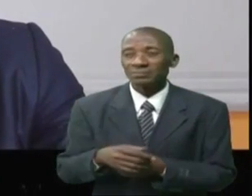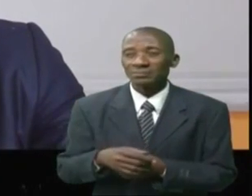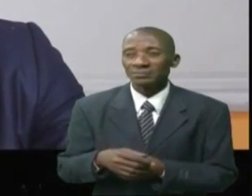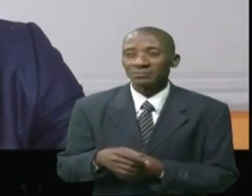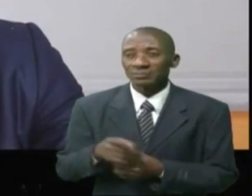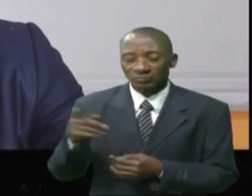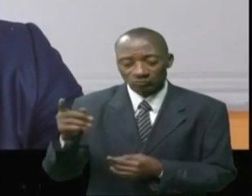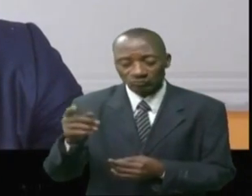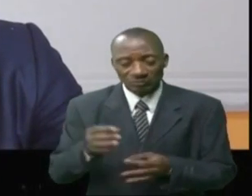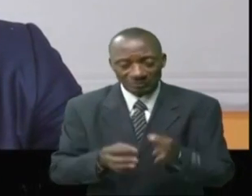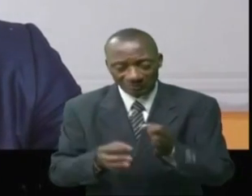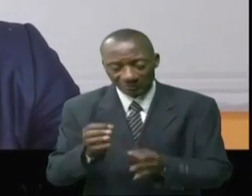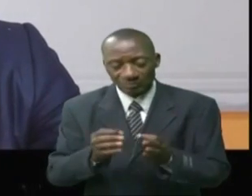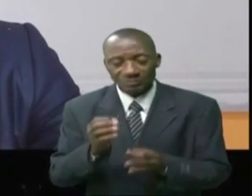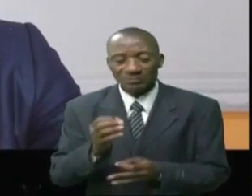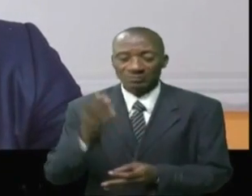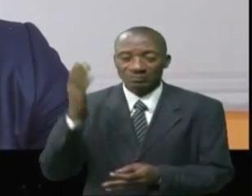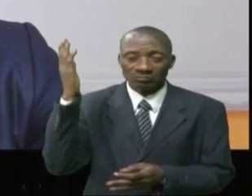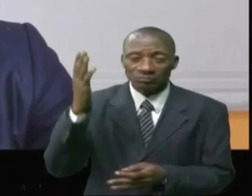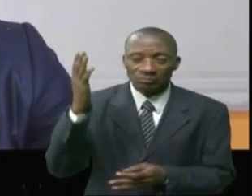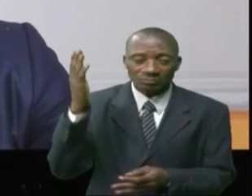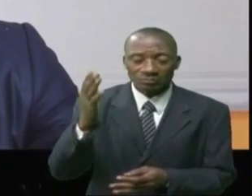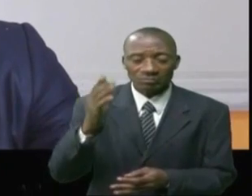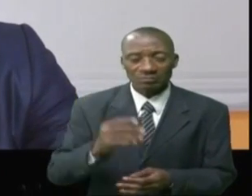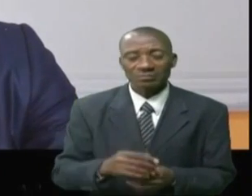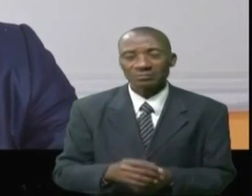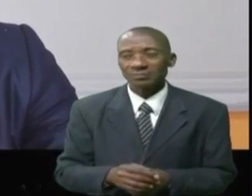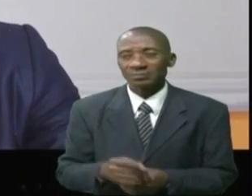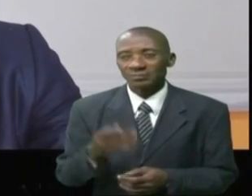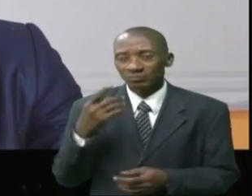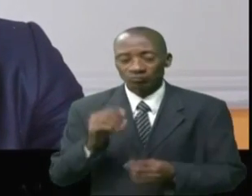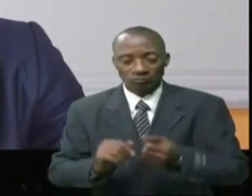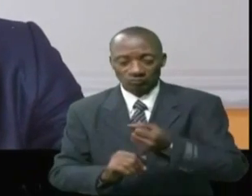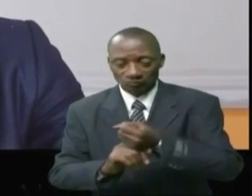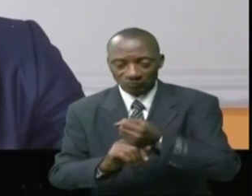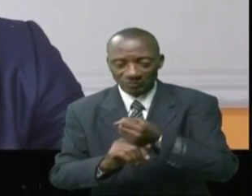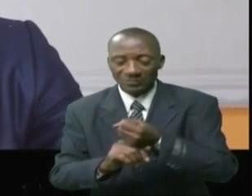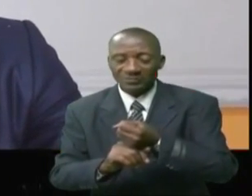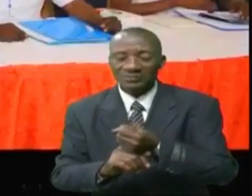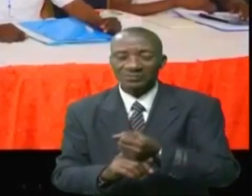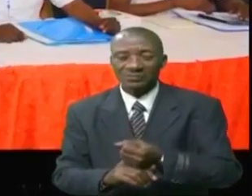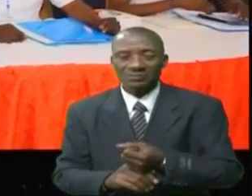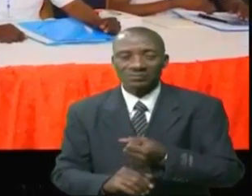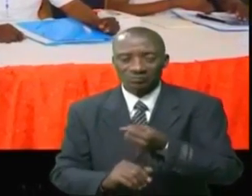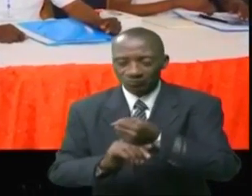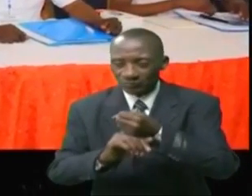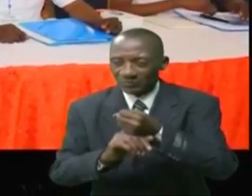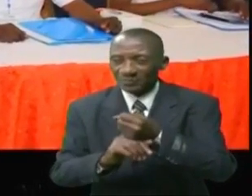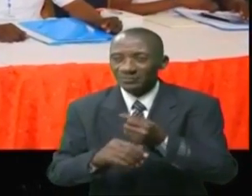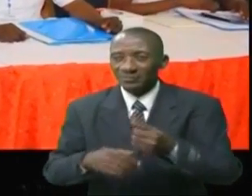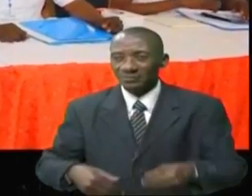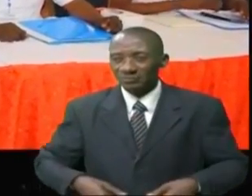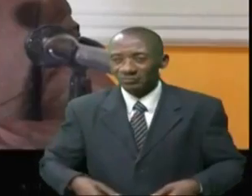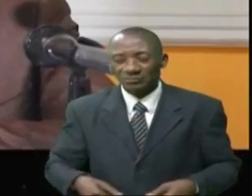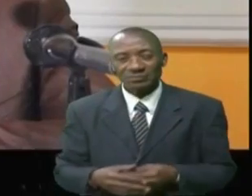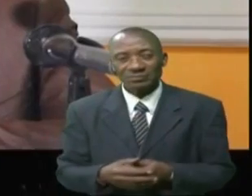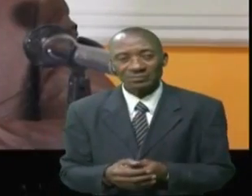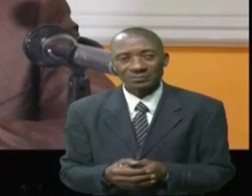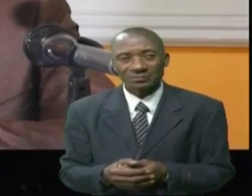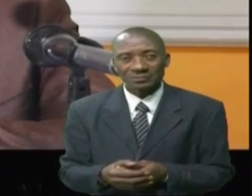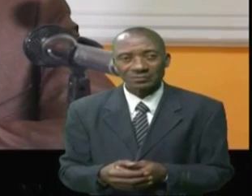la protection de l'enfant de demain soit la motivation pour vous. Le modèle d'analyse